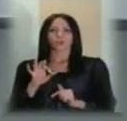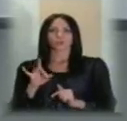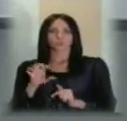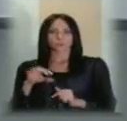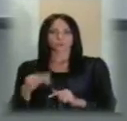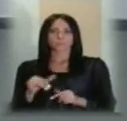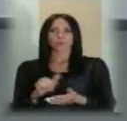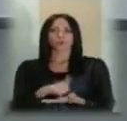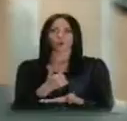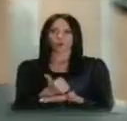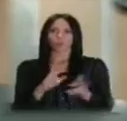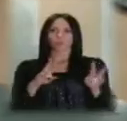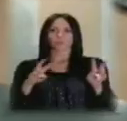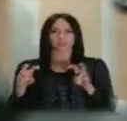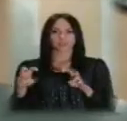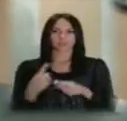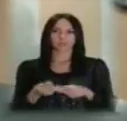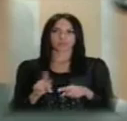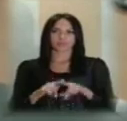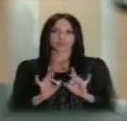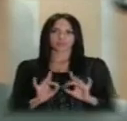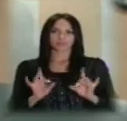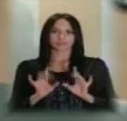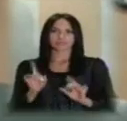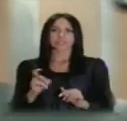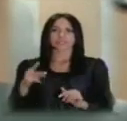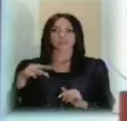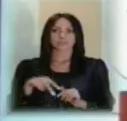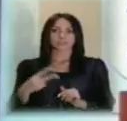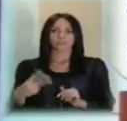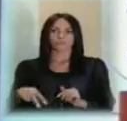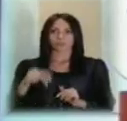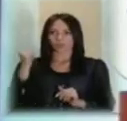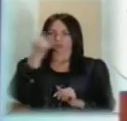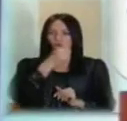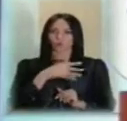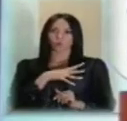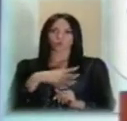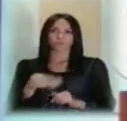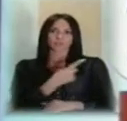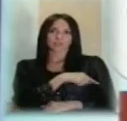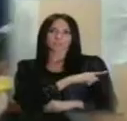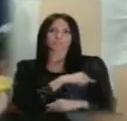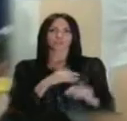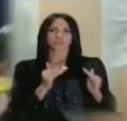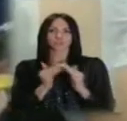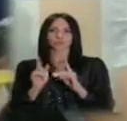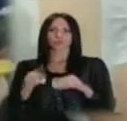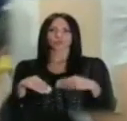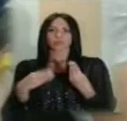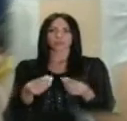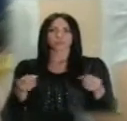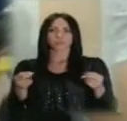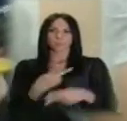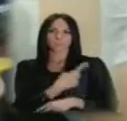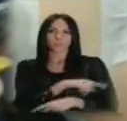такі. З 2020 року всі медичні заклади, що надають спеціалізовану медичну допомогу, перейдуть на оплату